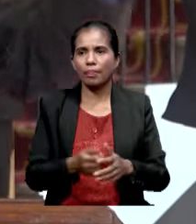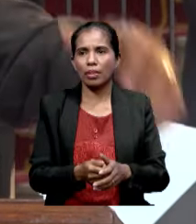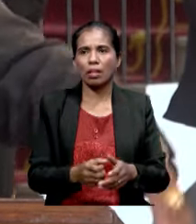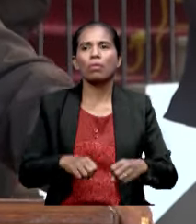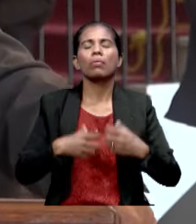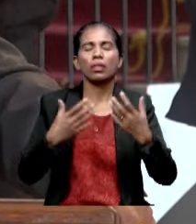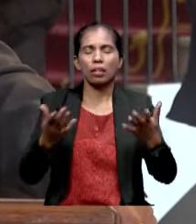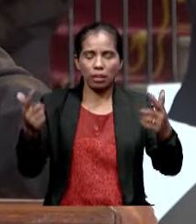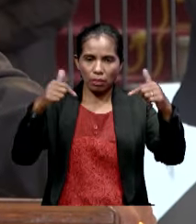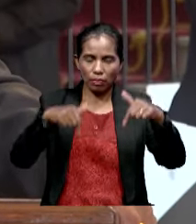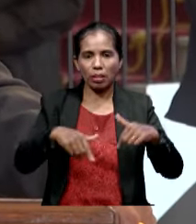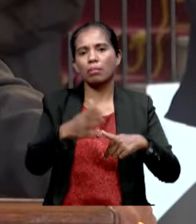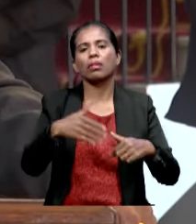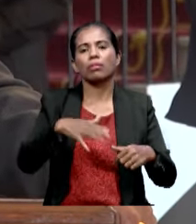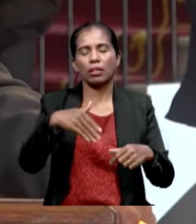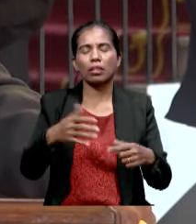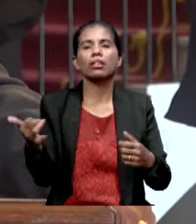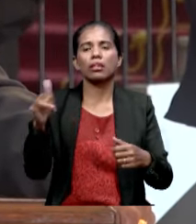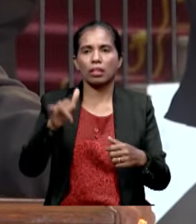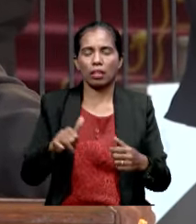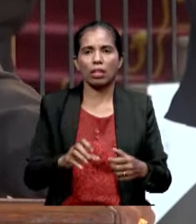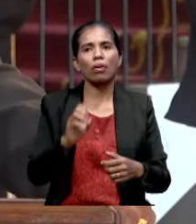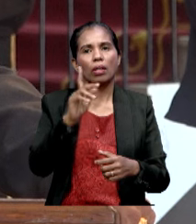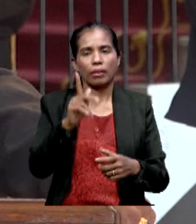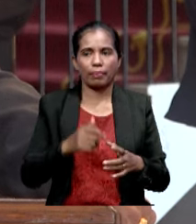mai valim dunia sih, ini kan lah dia.